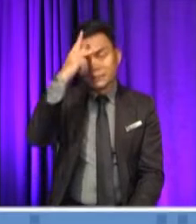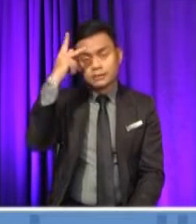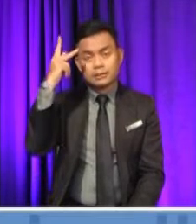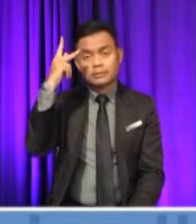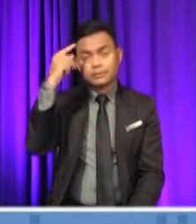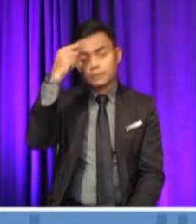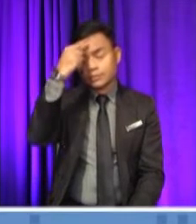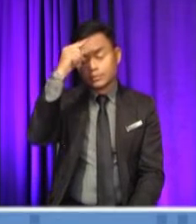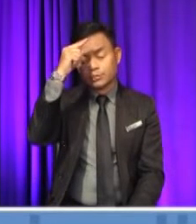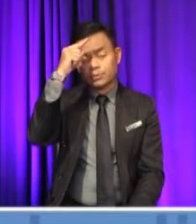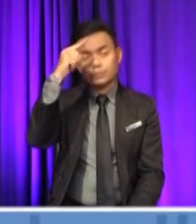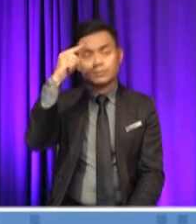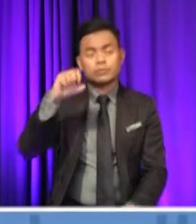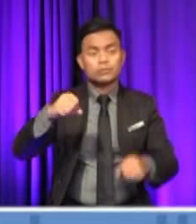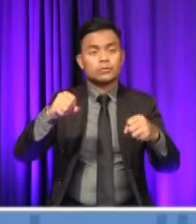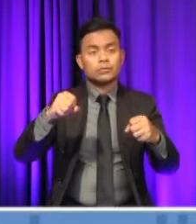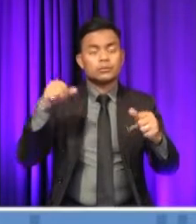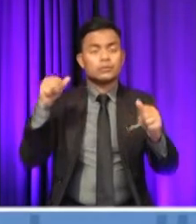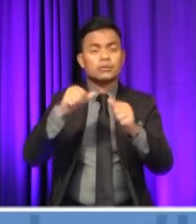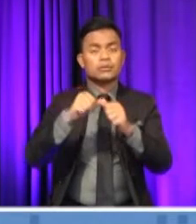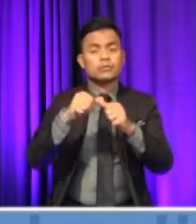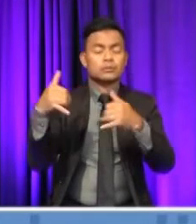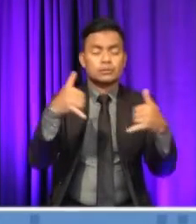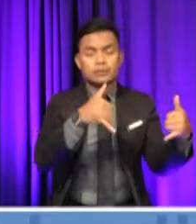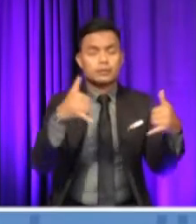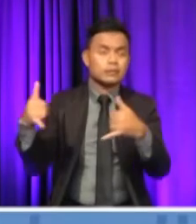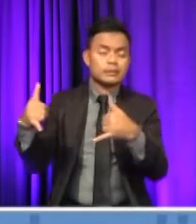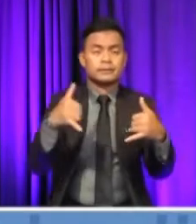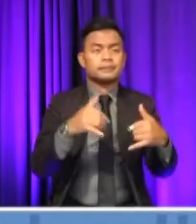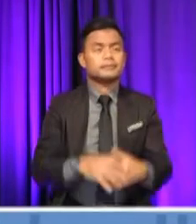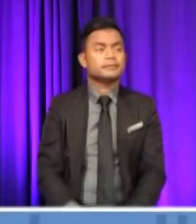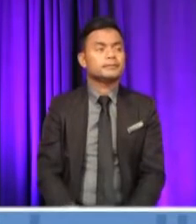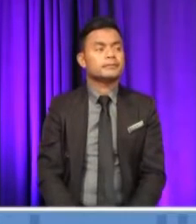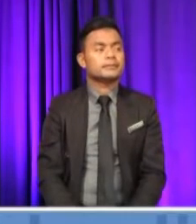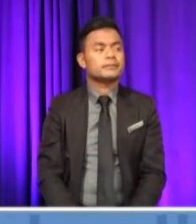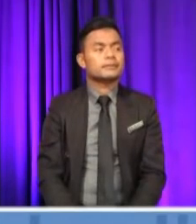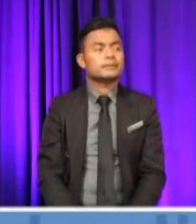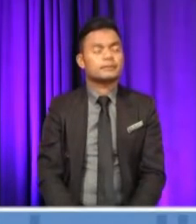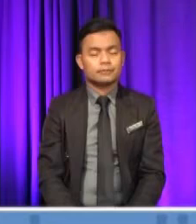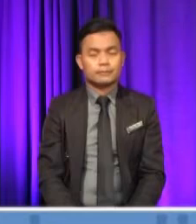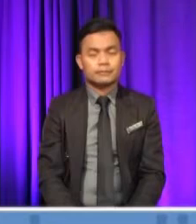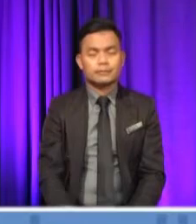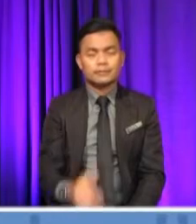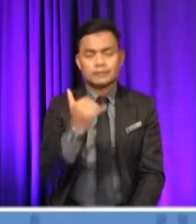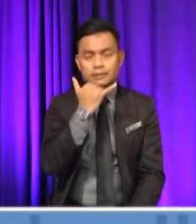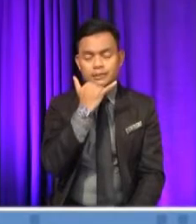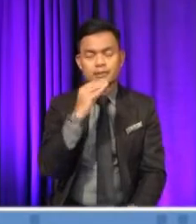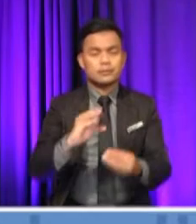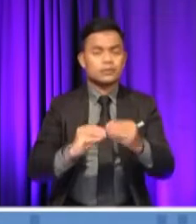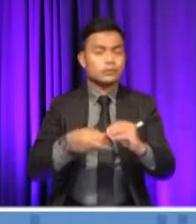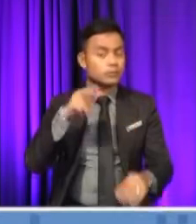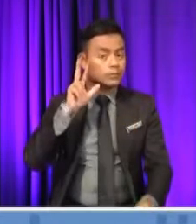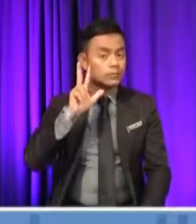untuk motor arus ulang alik. Okey, betul lah jawapan Amsyar. Pangkat salah. Okey, yang